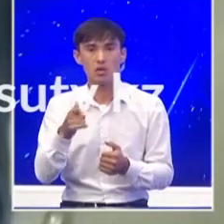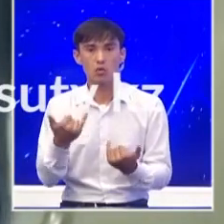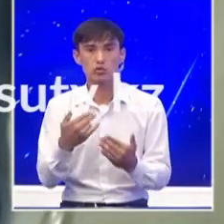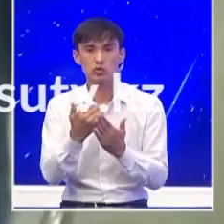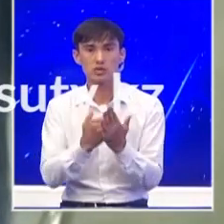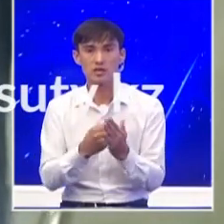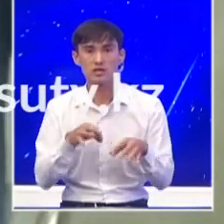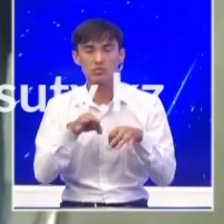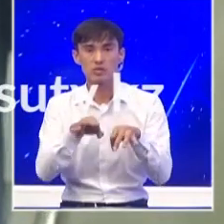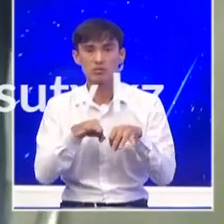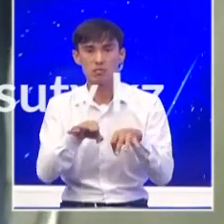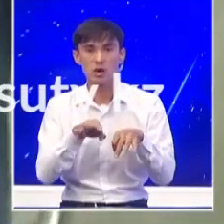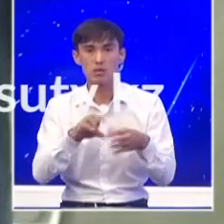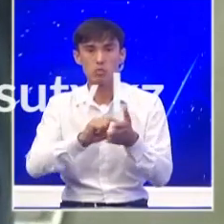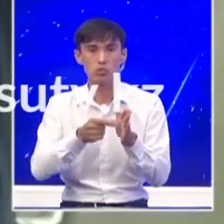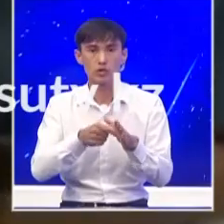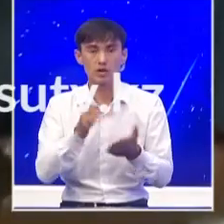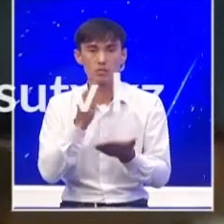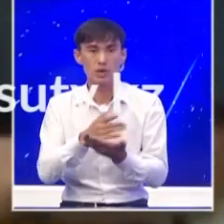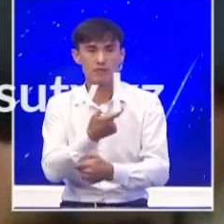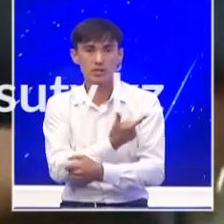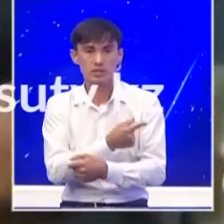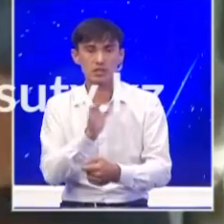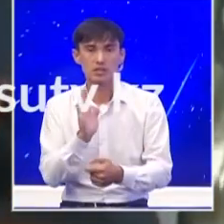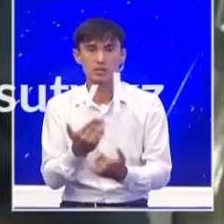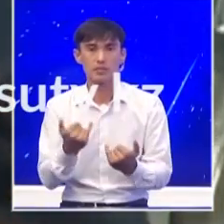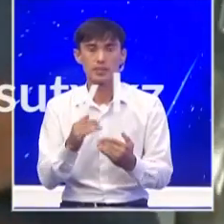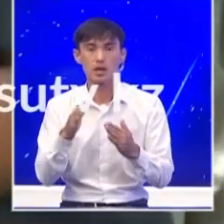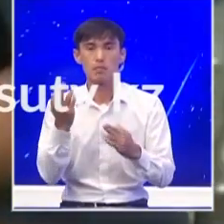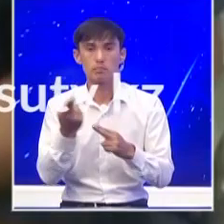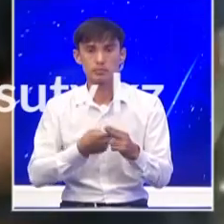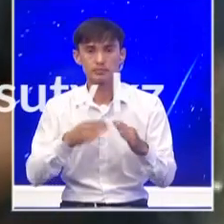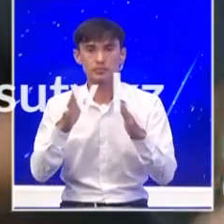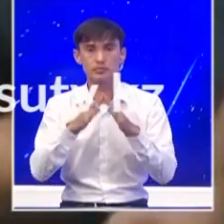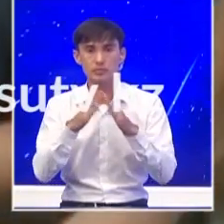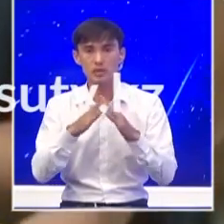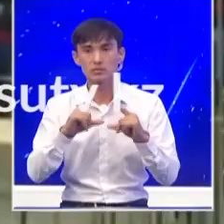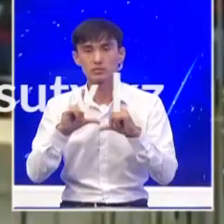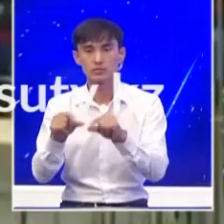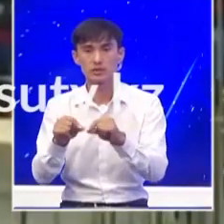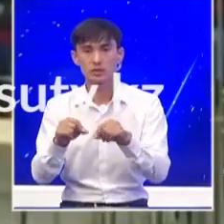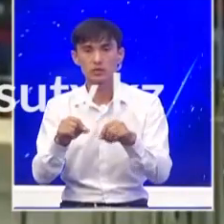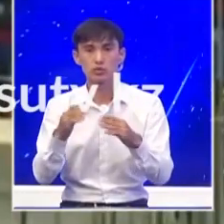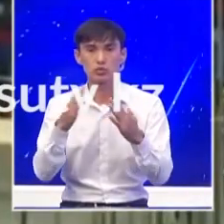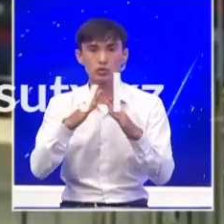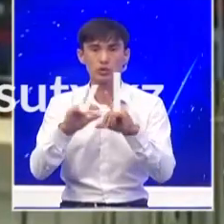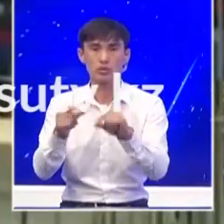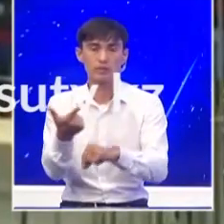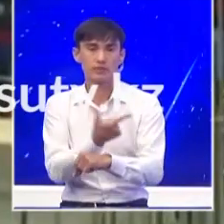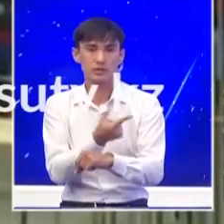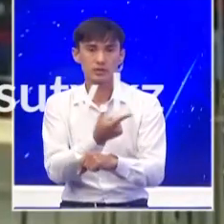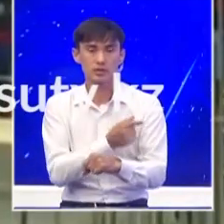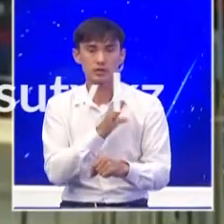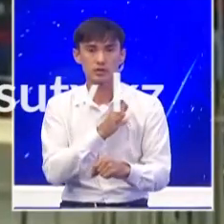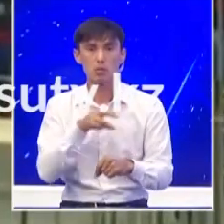жылжымалы вакцинациялау пунктін ашты. Ал бүгіннен бастап дәрігерлер үйсіздер тұратын баспаналарды аралап, вакцина еге бастады.